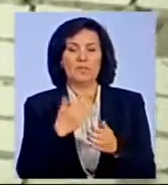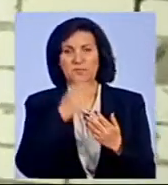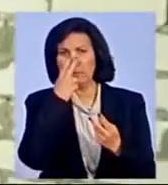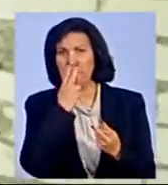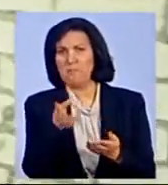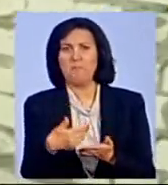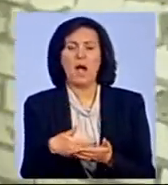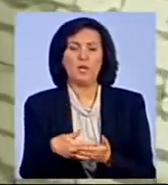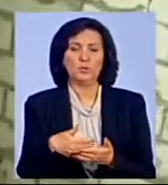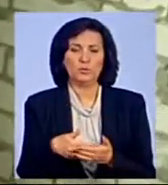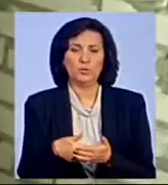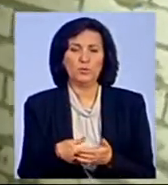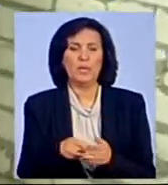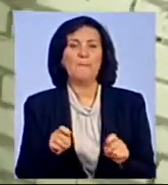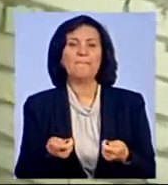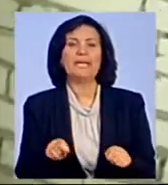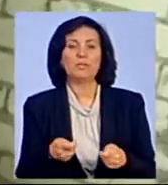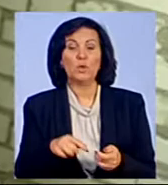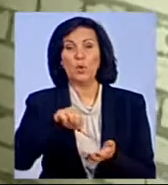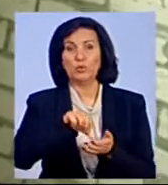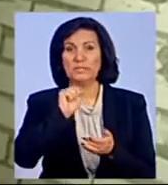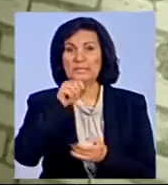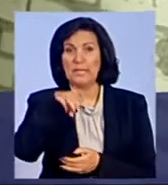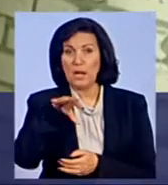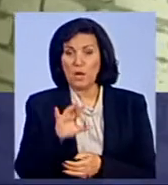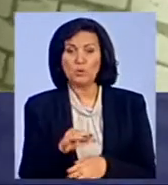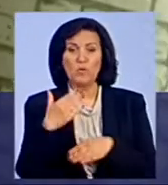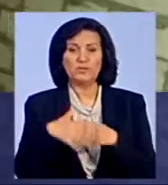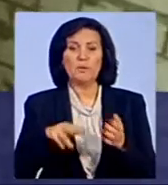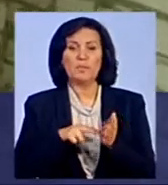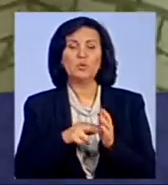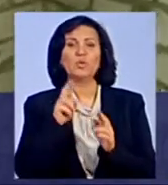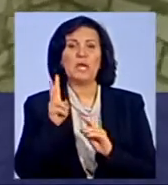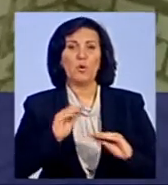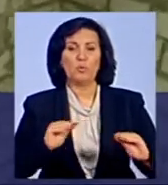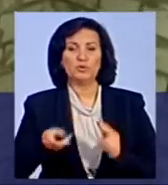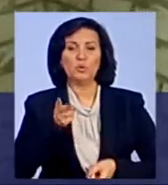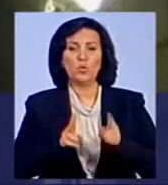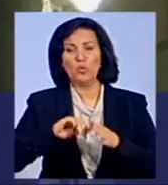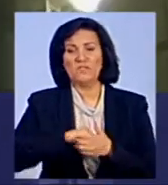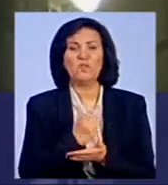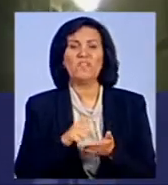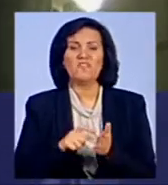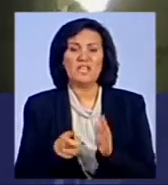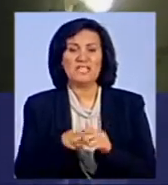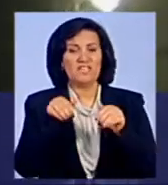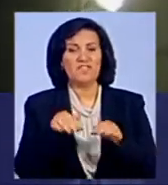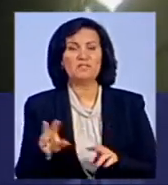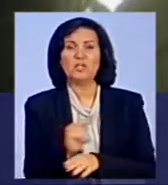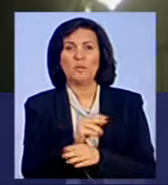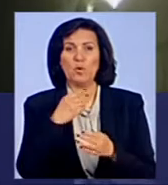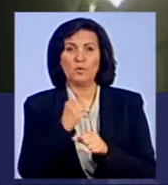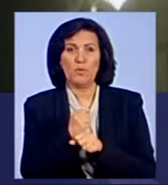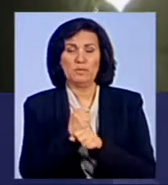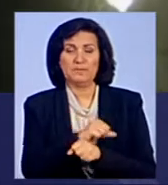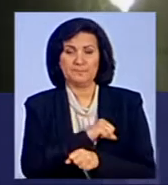бачу пліту. Учасник АТО Руслан Любчич вже планує, як облаштує кухню в новій квартирі. Вирішив, ремонт